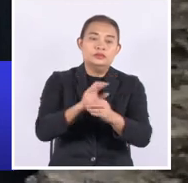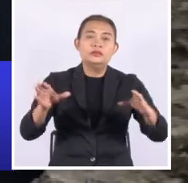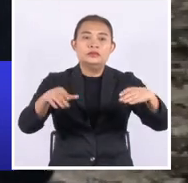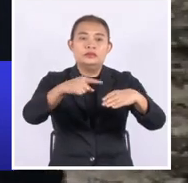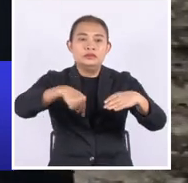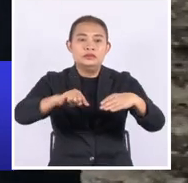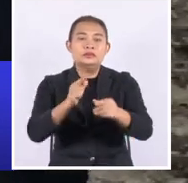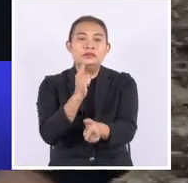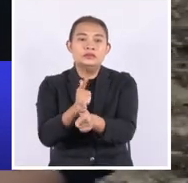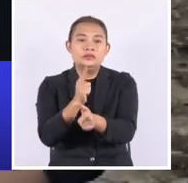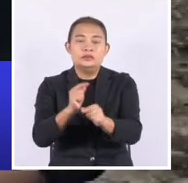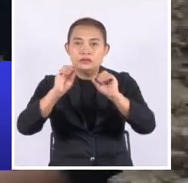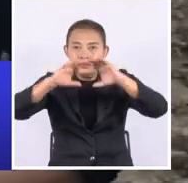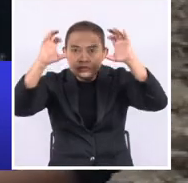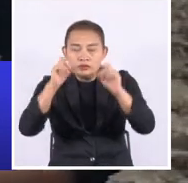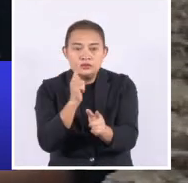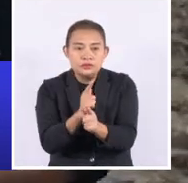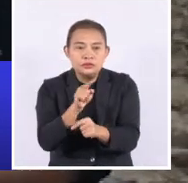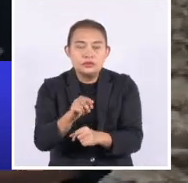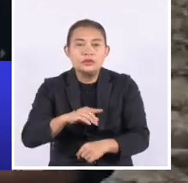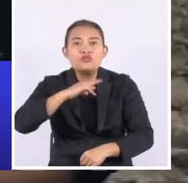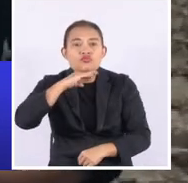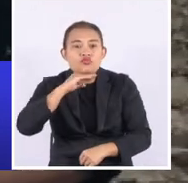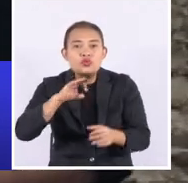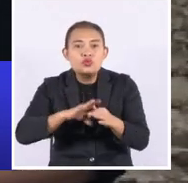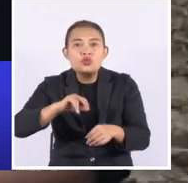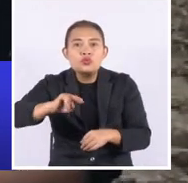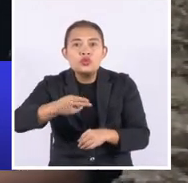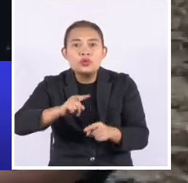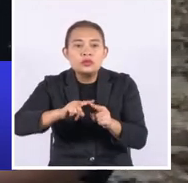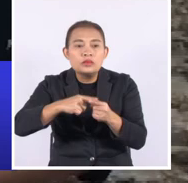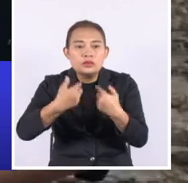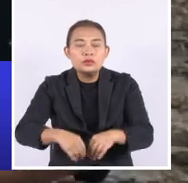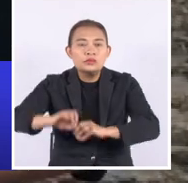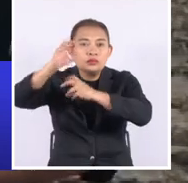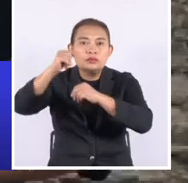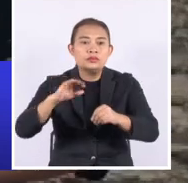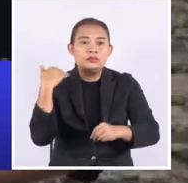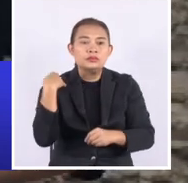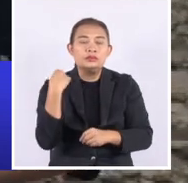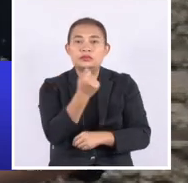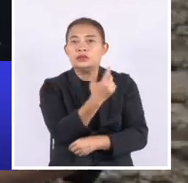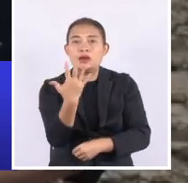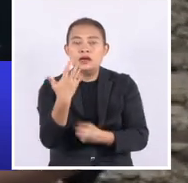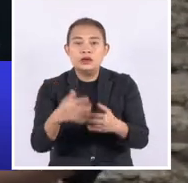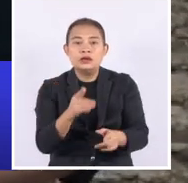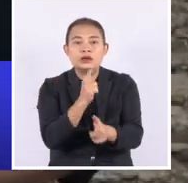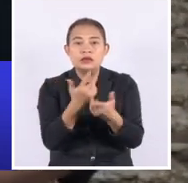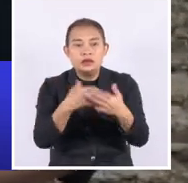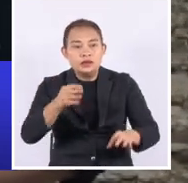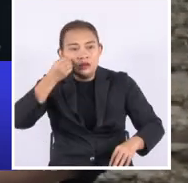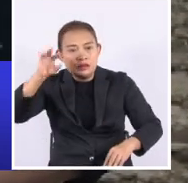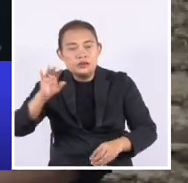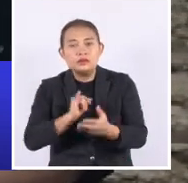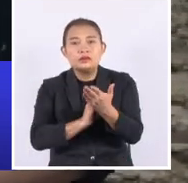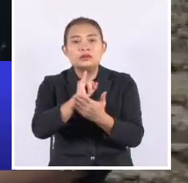คยไปเลี้ยงผีคือเลี้ยงหมูกระทะผีมาแล้วและก็ฉายหนัง5จอหลังจากเลี้ยงเสร็จกลับบ้านโชคดีถูกร